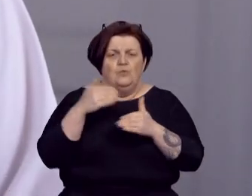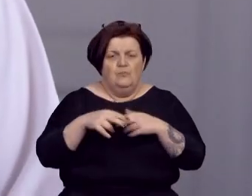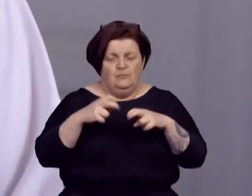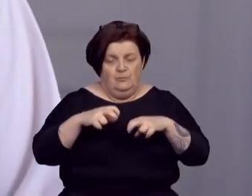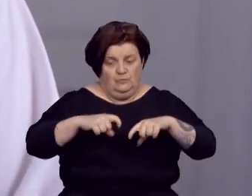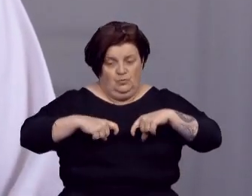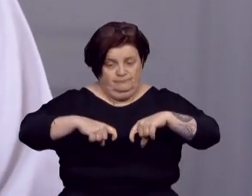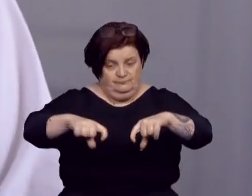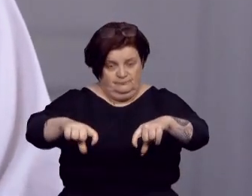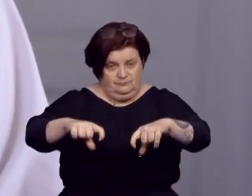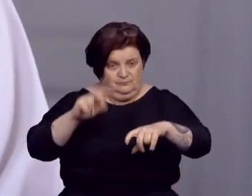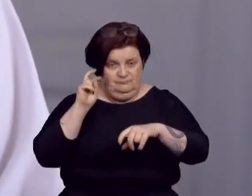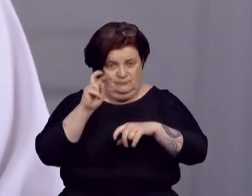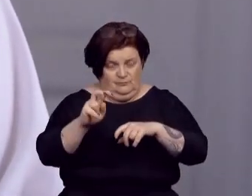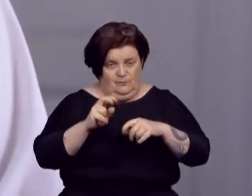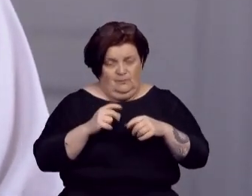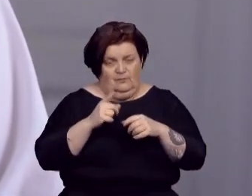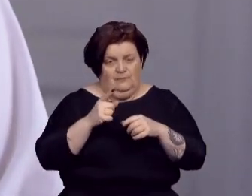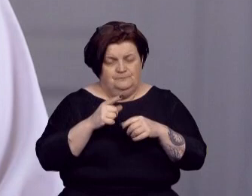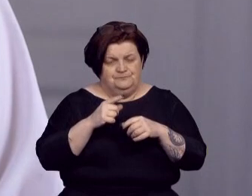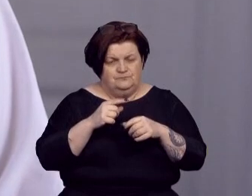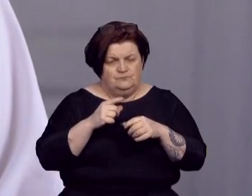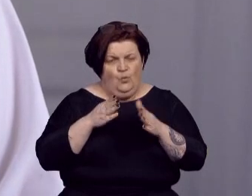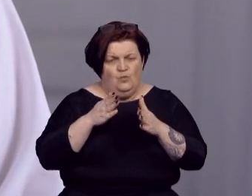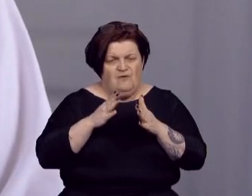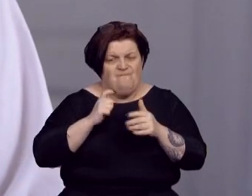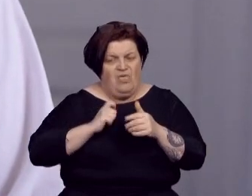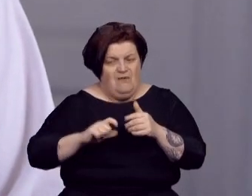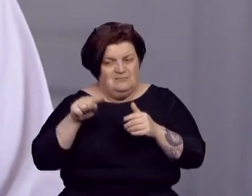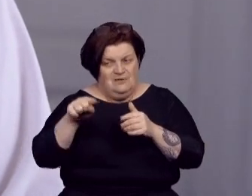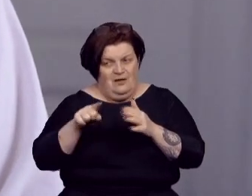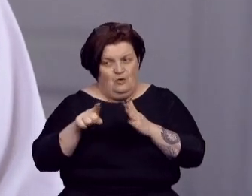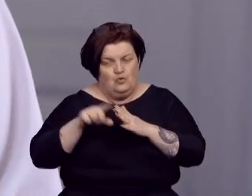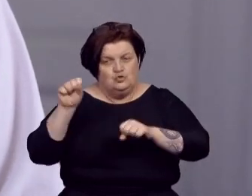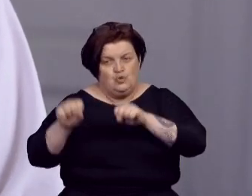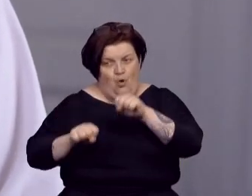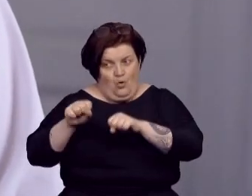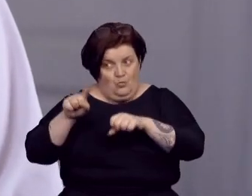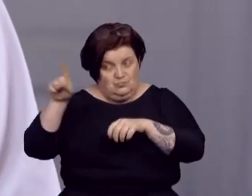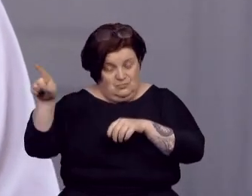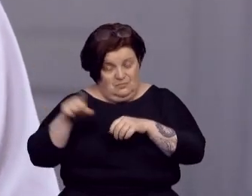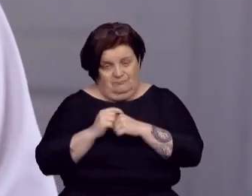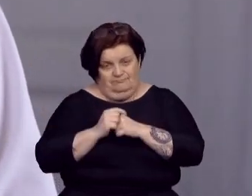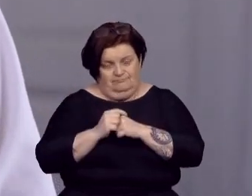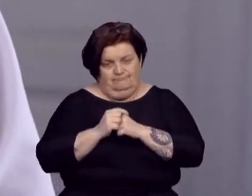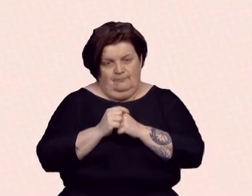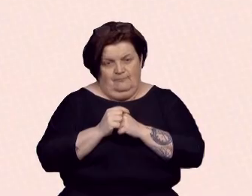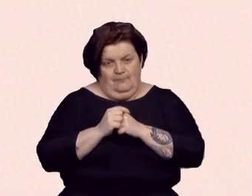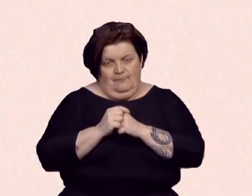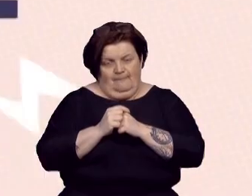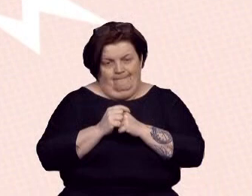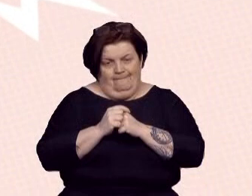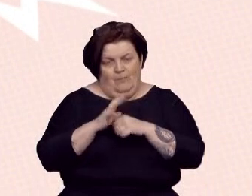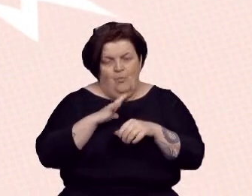Ukończono remont torowiska na odcinku od ulicy Wiejskiej do pętli na osiedlu Rządz. Testowy przejazd tramwaju symbolicznie zakończył tę część inwestycji.